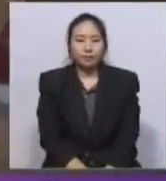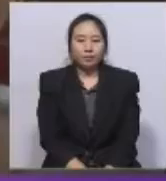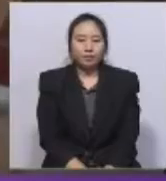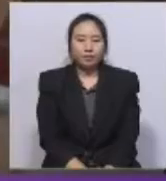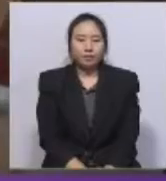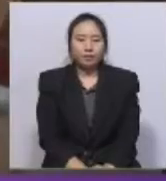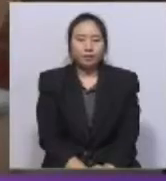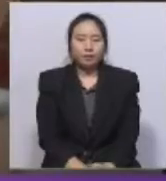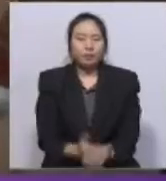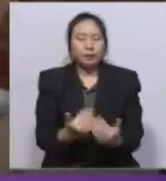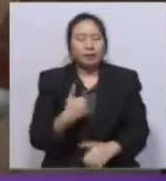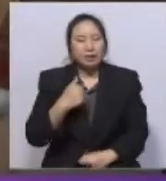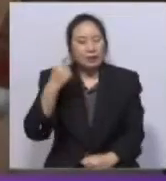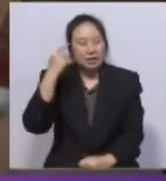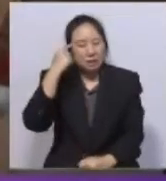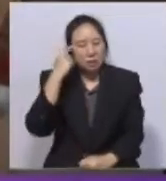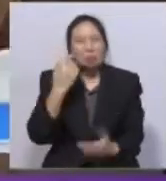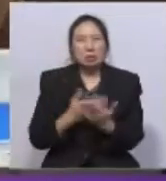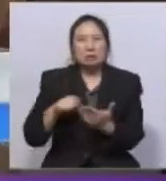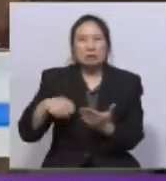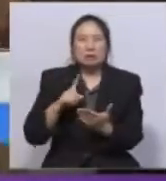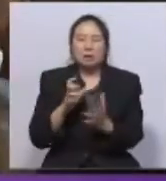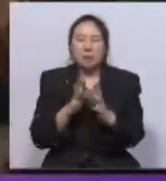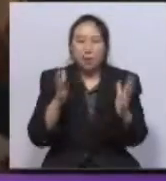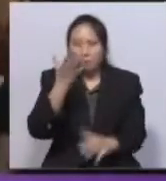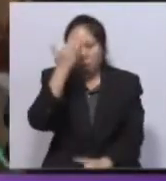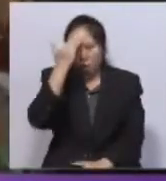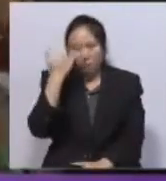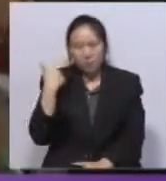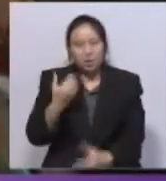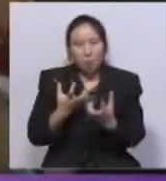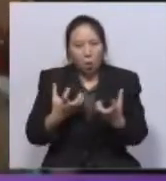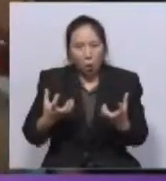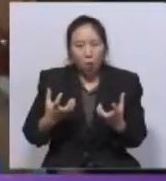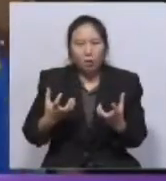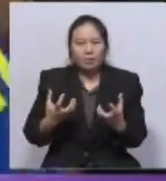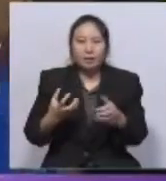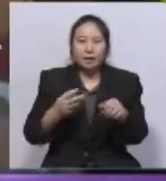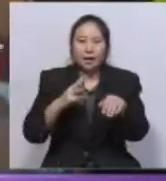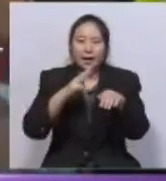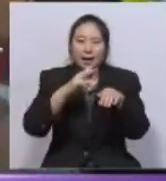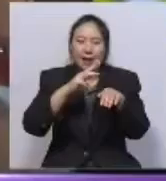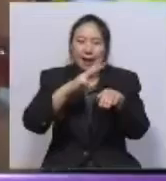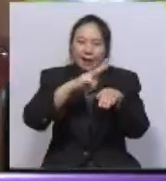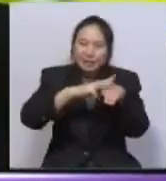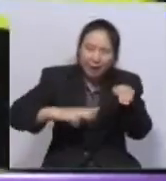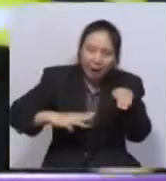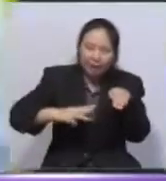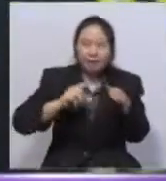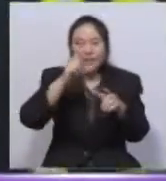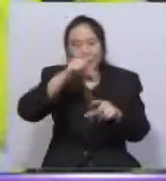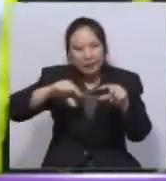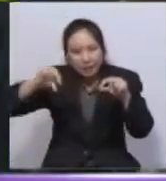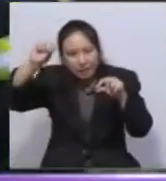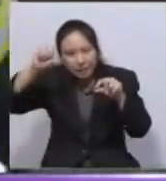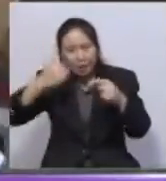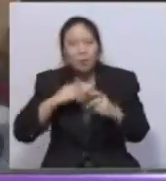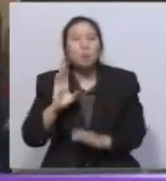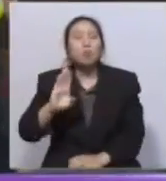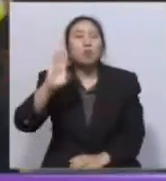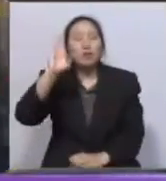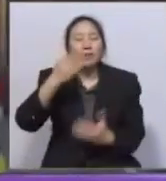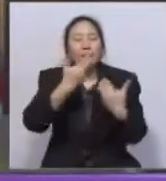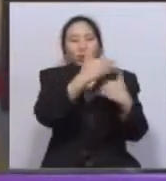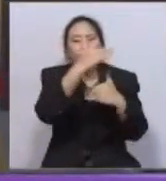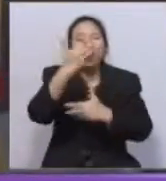ตัวนี้ยังรู้ไม่ได้แต่คิดว่าเยอะเพราะว่าฝั่งนี้พอดีเราไว้พวกอาดิดาสเอ้ไนกี้ด้วยเพราะเราเป็นบริษัทขายส่งขายออนไลน์พ